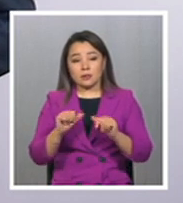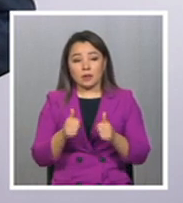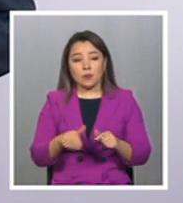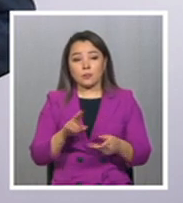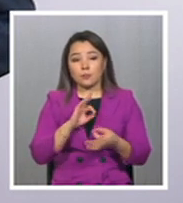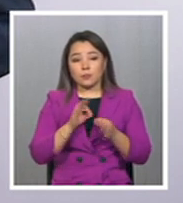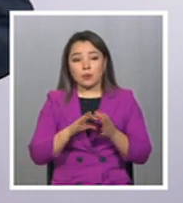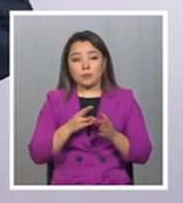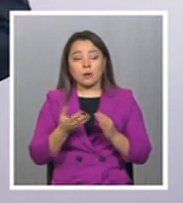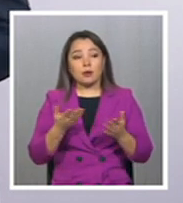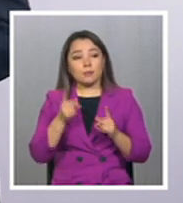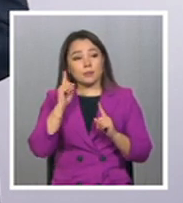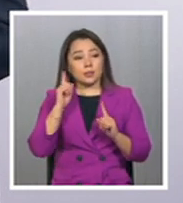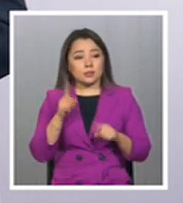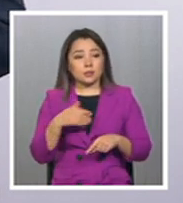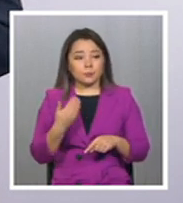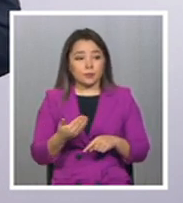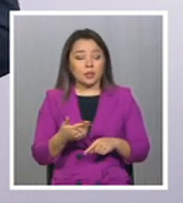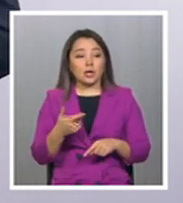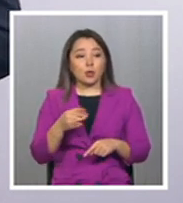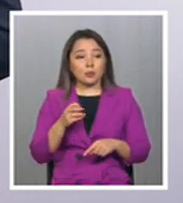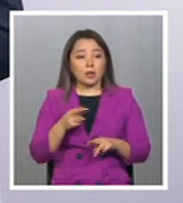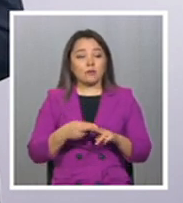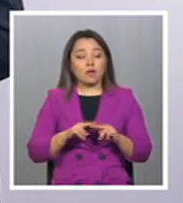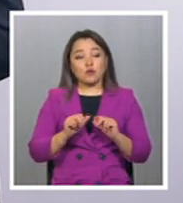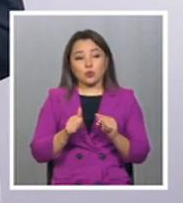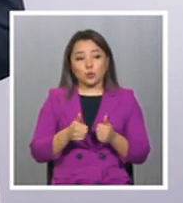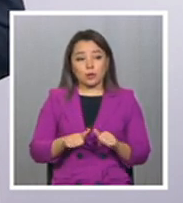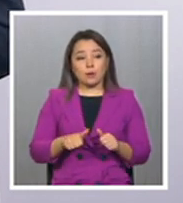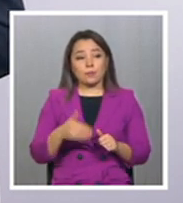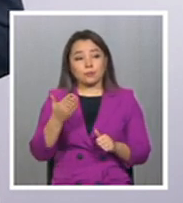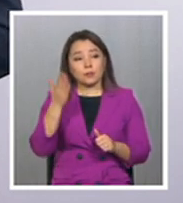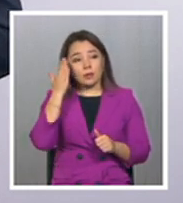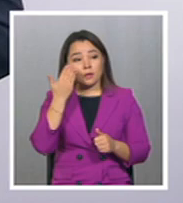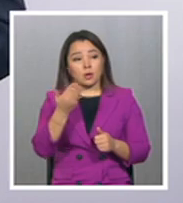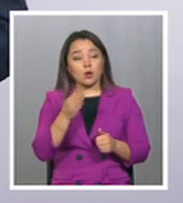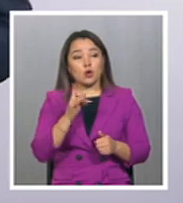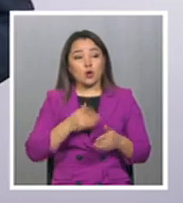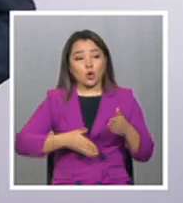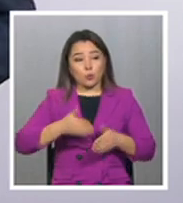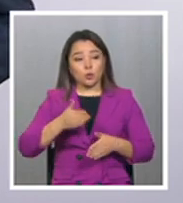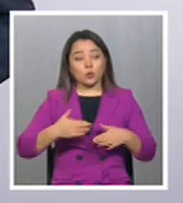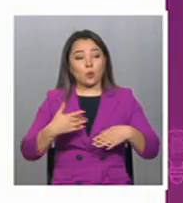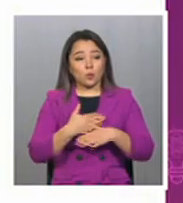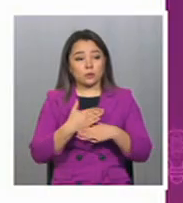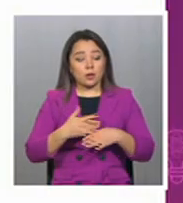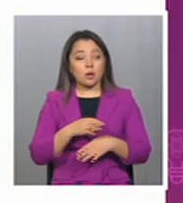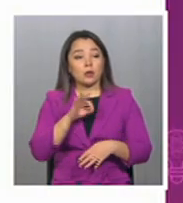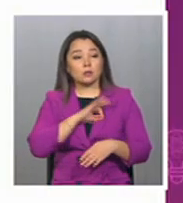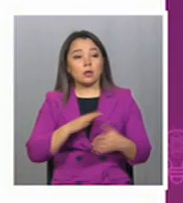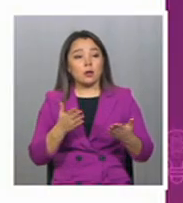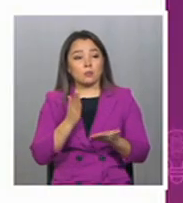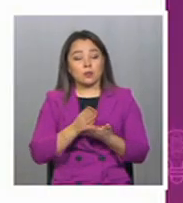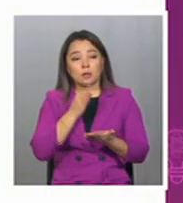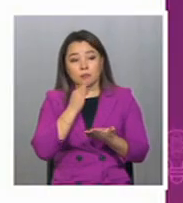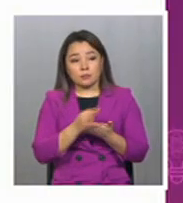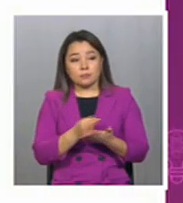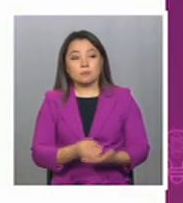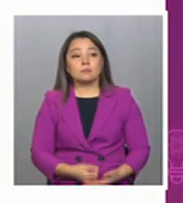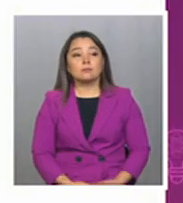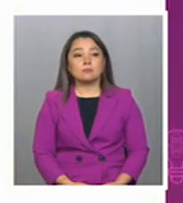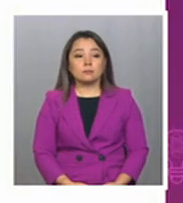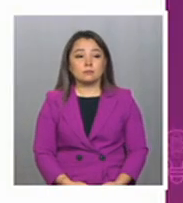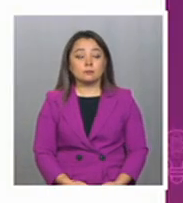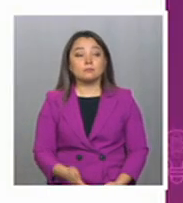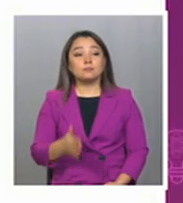білесіздер? Геометриялық фигуралардың қасиеттерін робот қозғалысында қалай қолдануға болады?